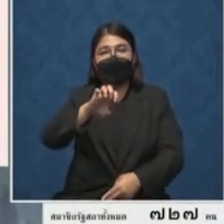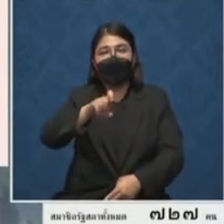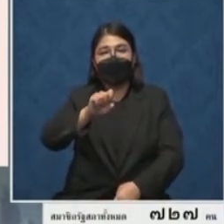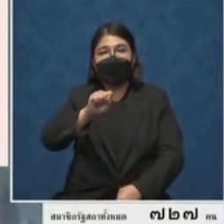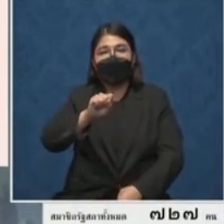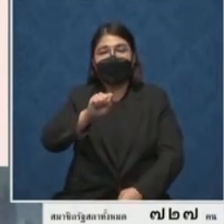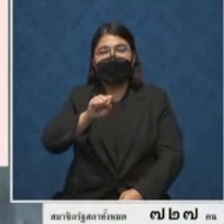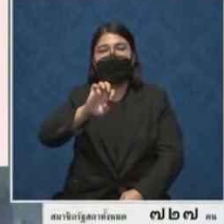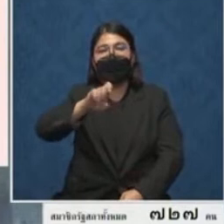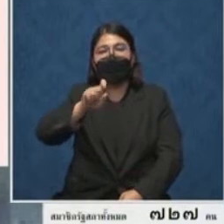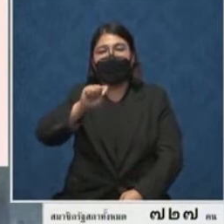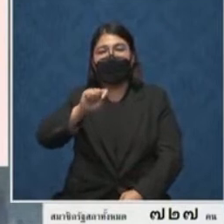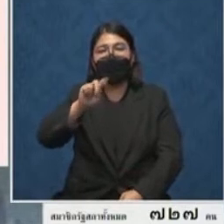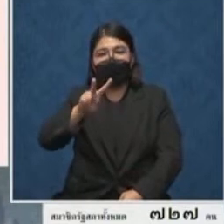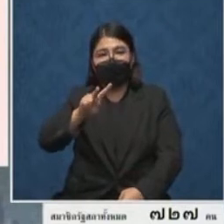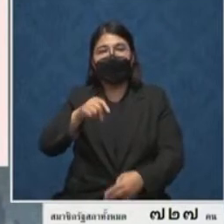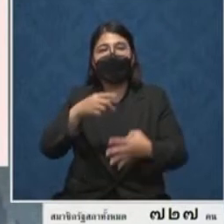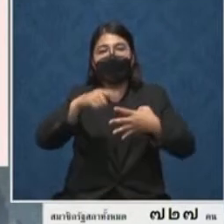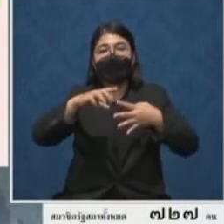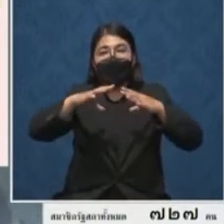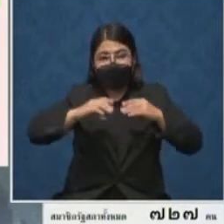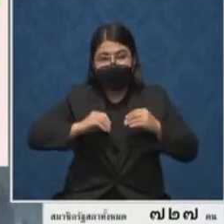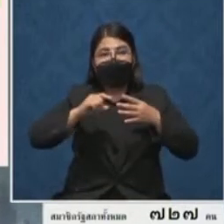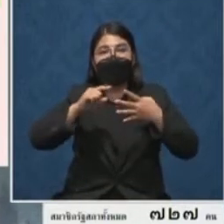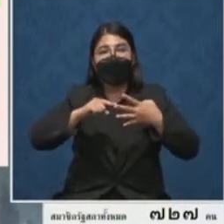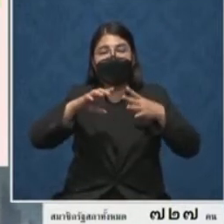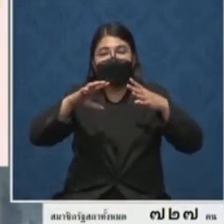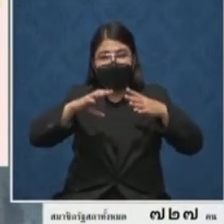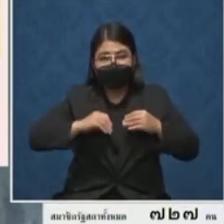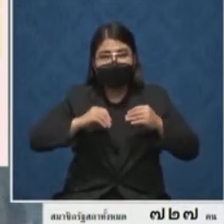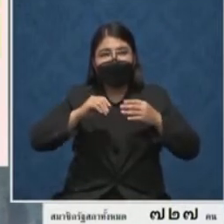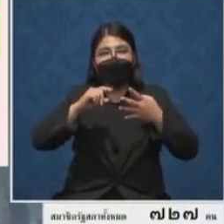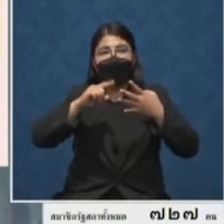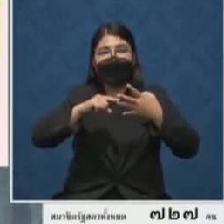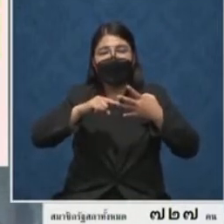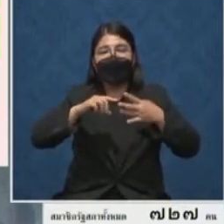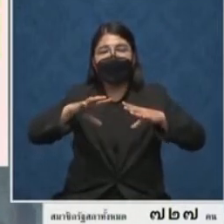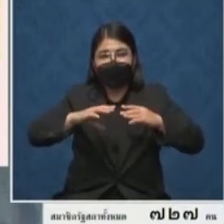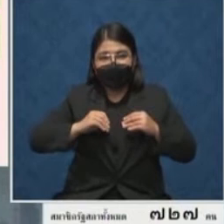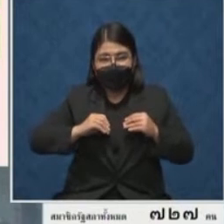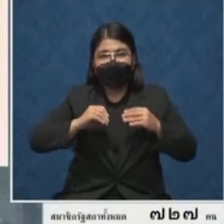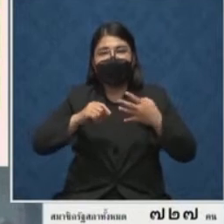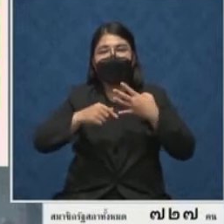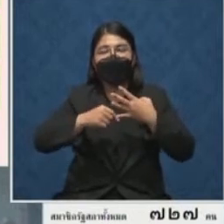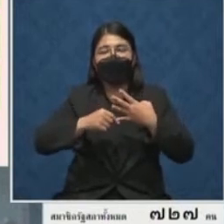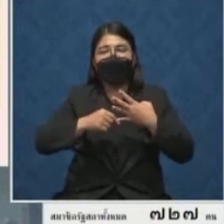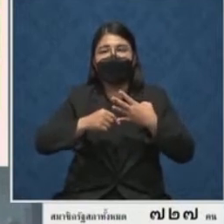1รับหลักการ2รับหลักการ3รับหลักการ4รับหลักการ